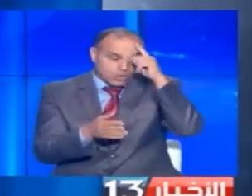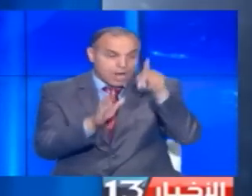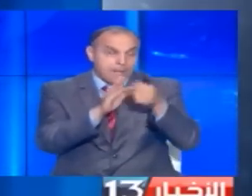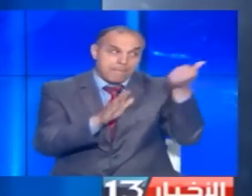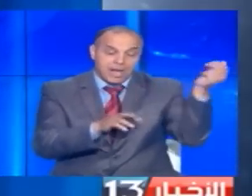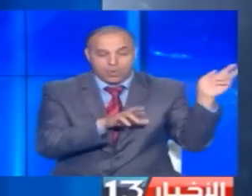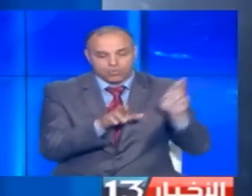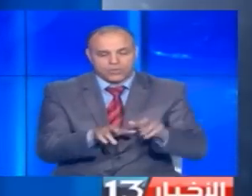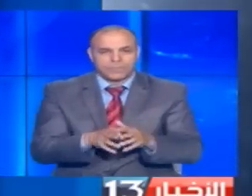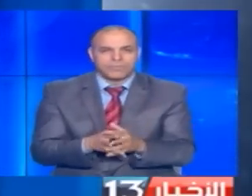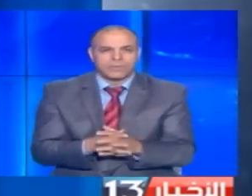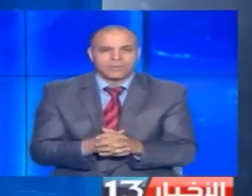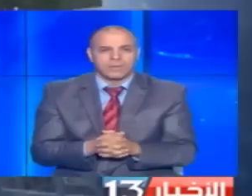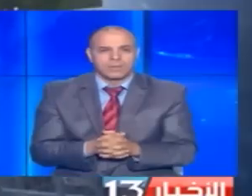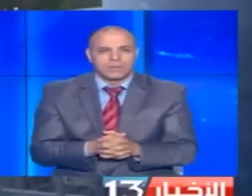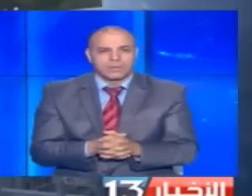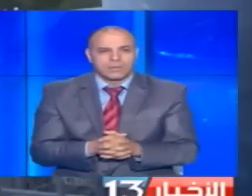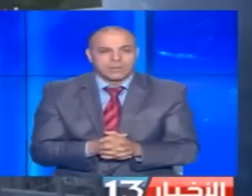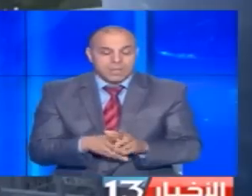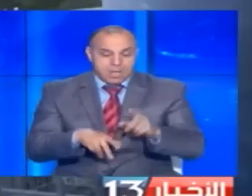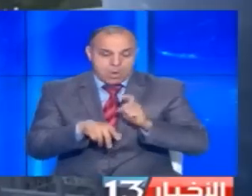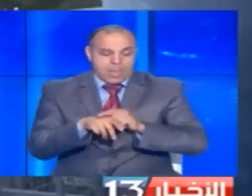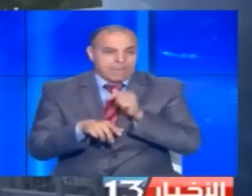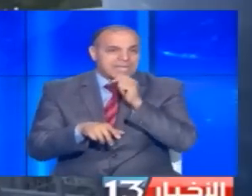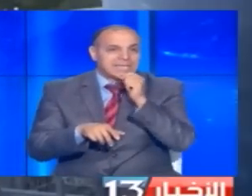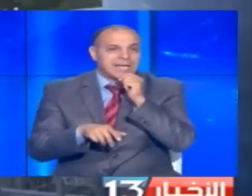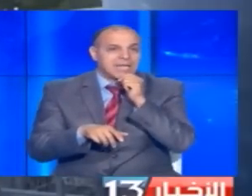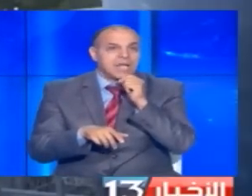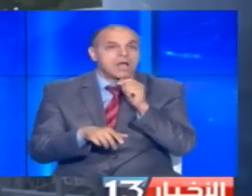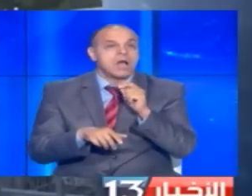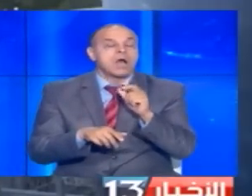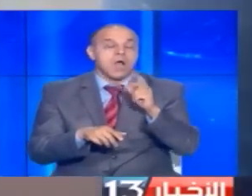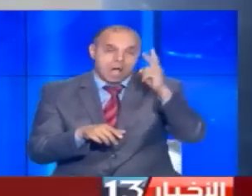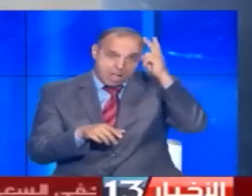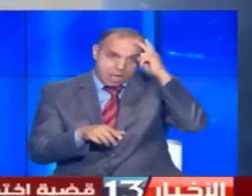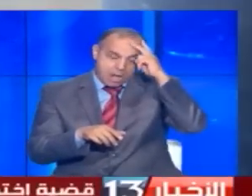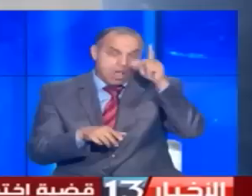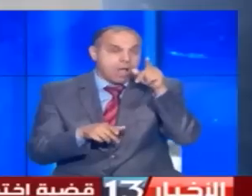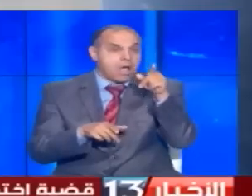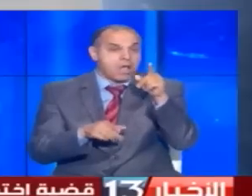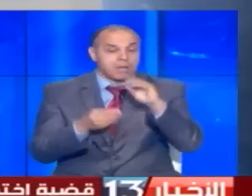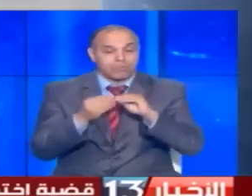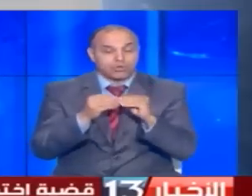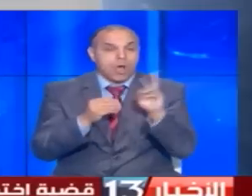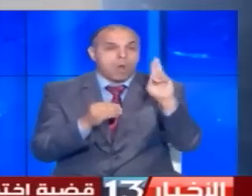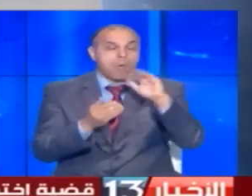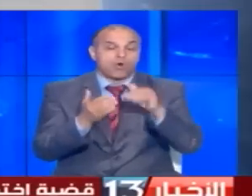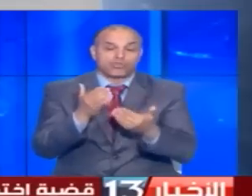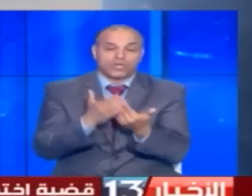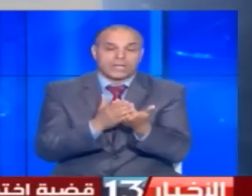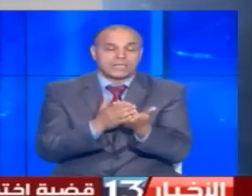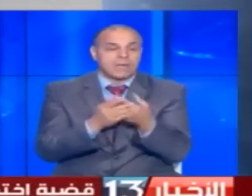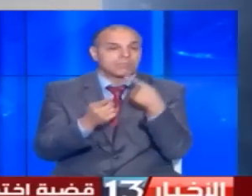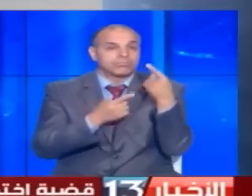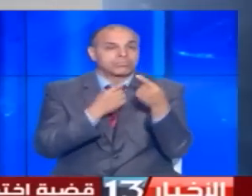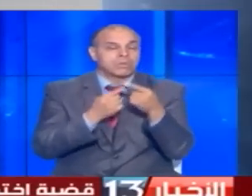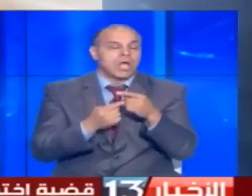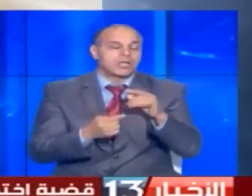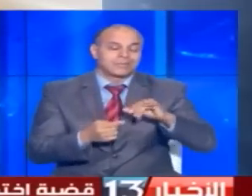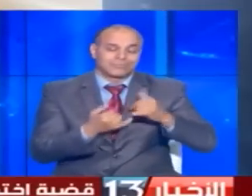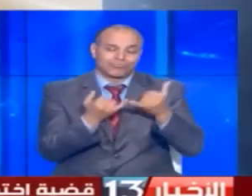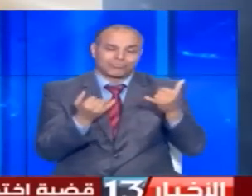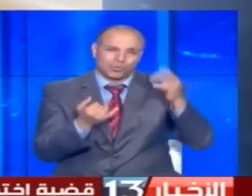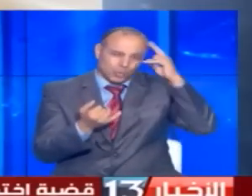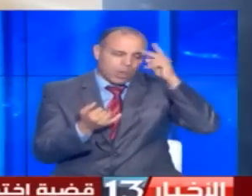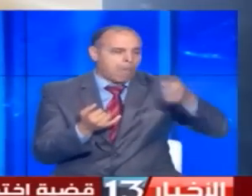أمس. في الوقت الذي ما زالت تواجه فيه المملكة العربية السعودية تقارير جديدة تتحدث عن مقتل الصحفي